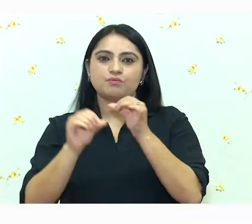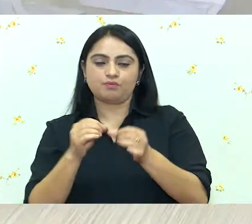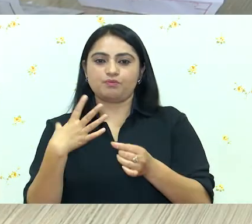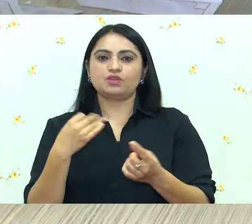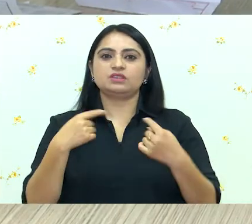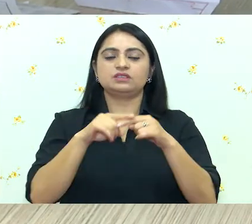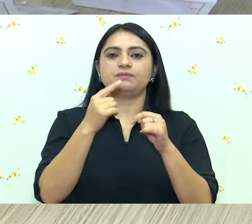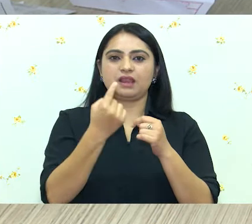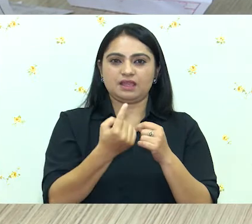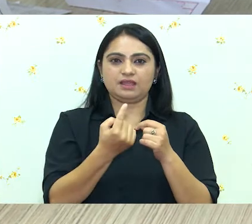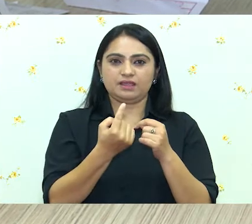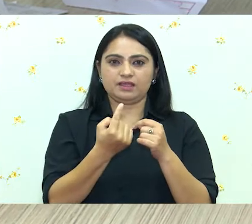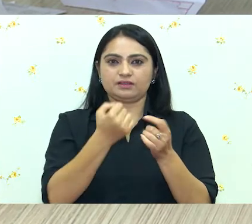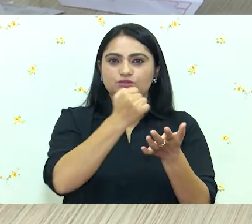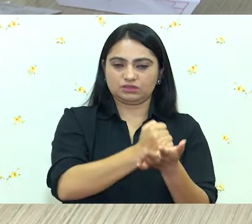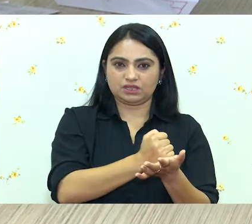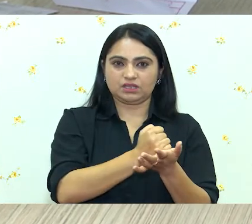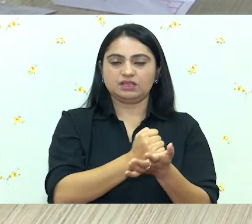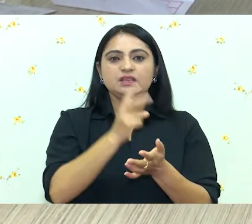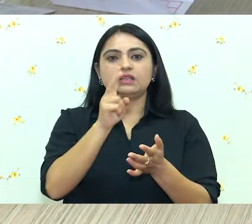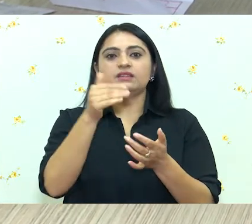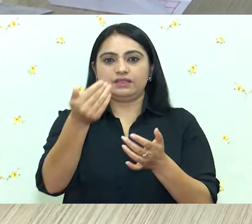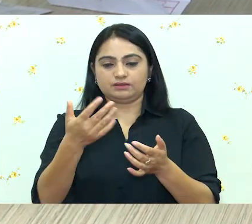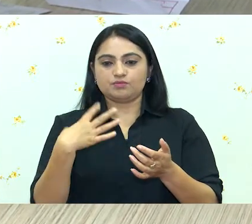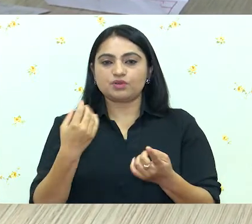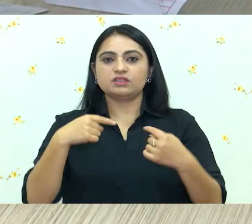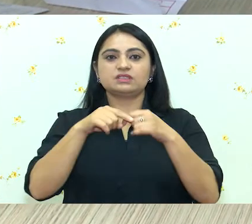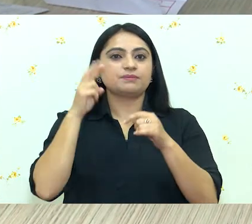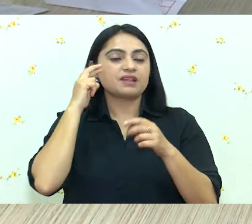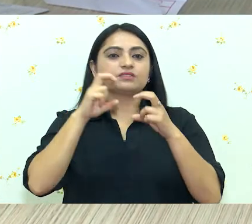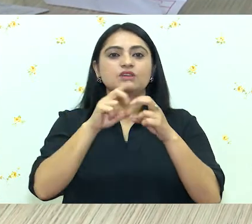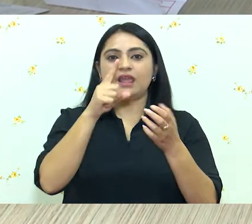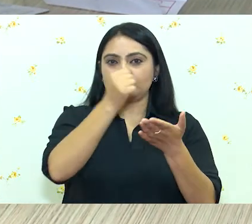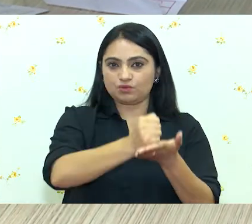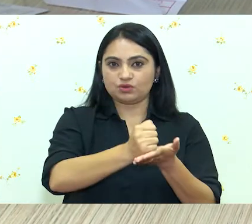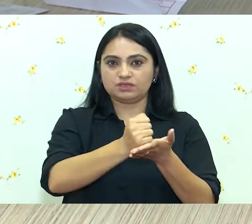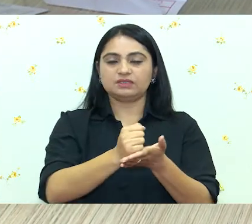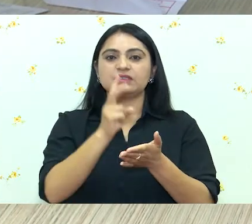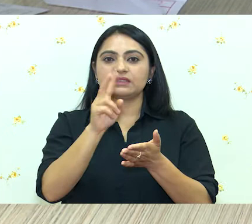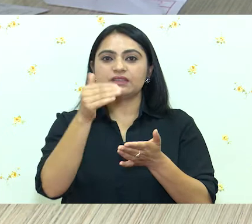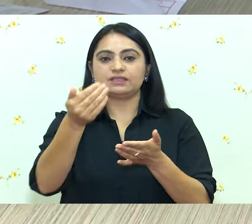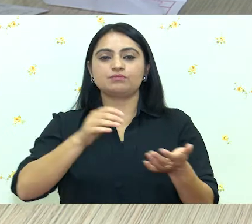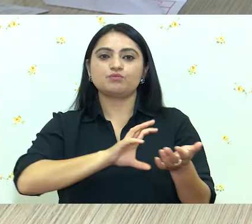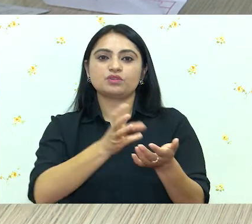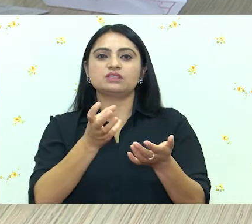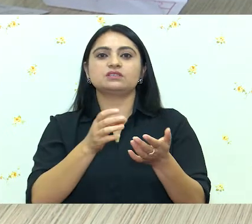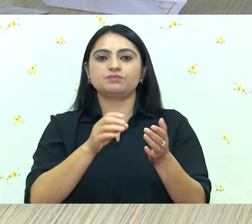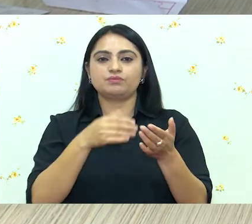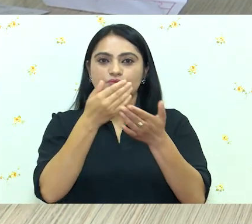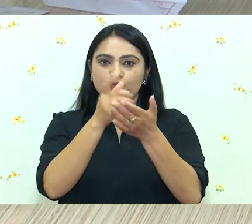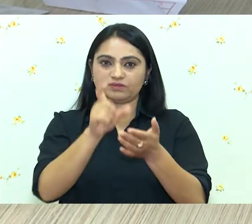उम्मेदवारलाई एक स्वस्तिक छाप, त्यसपछि प्रतिनिधि सभाकै राजनीतिक दललाई एक स्वस्तिक छाप, त्यसपछि प्रदेश सभाको उम्मेदवारलाई